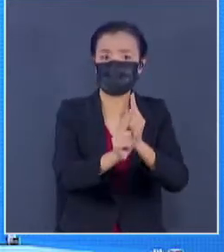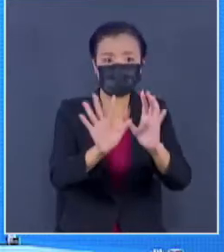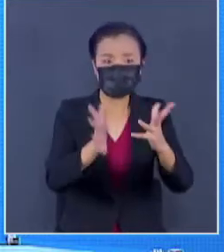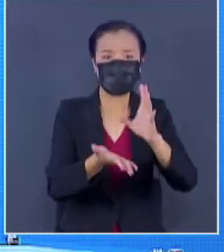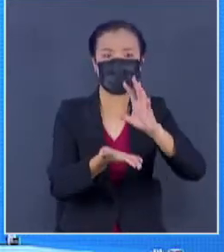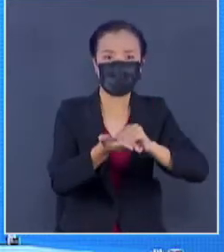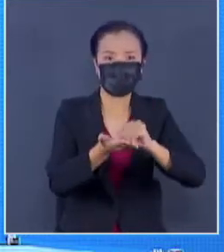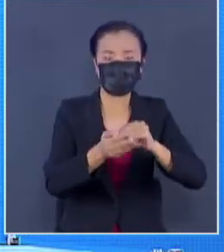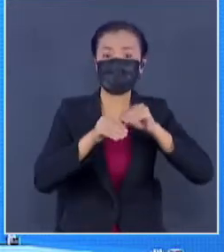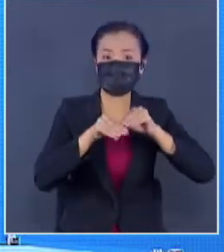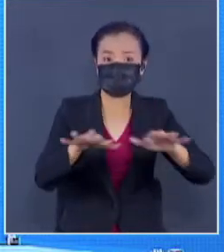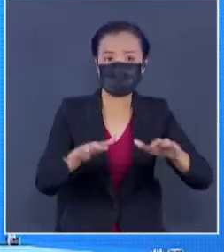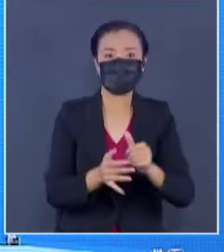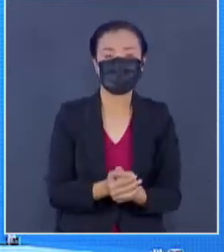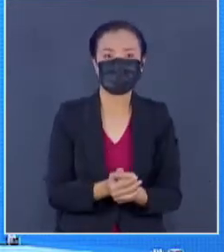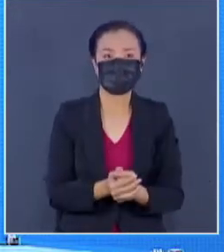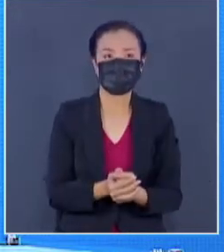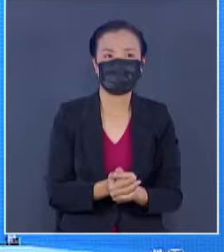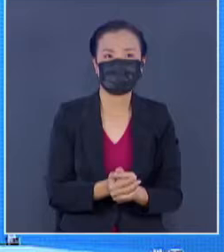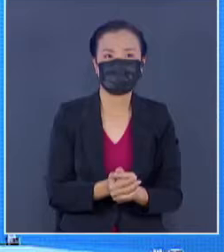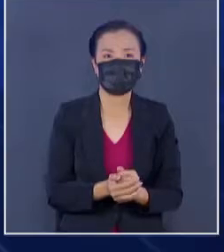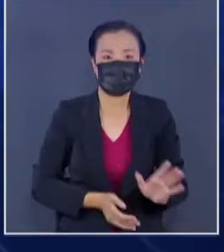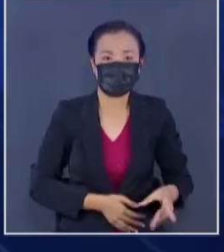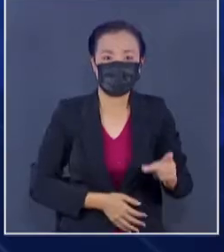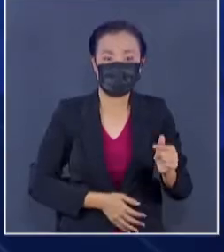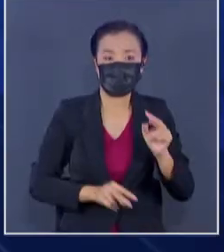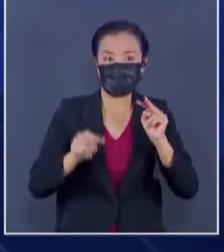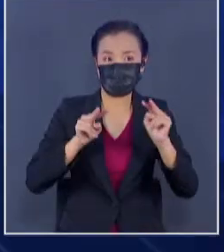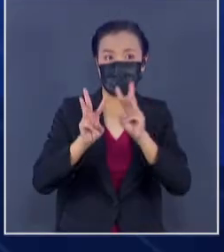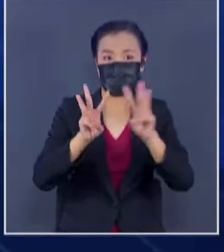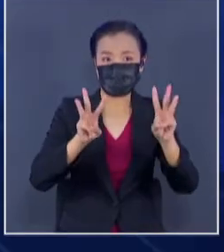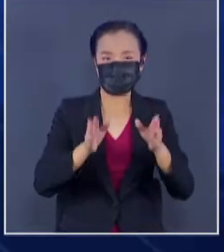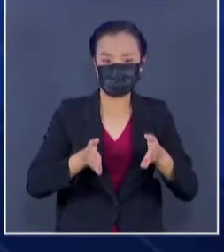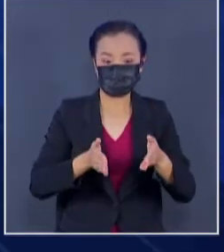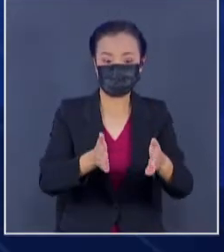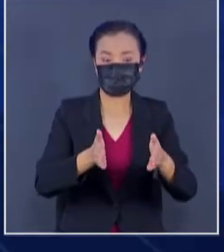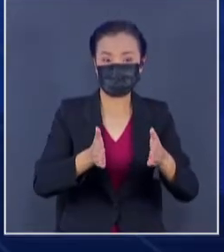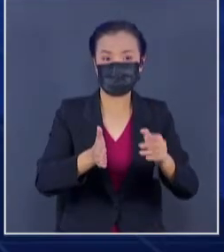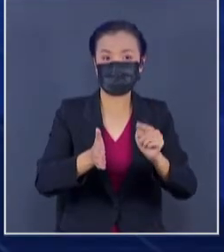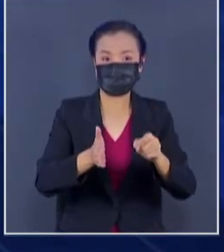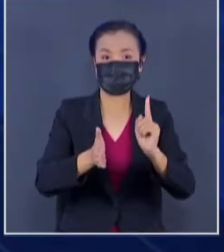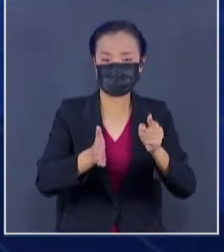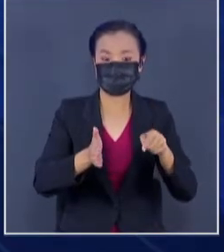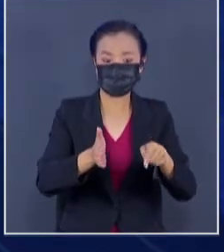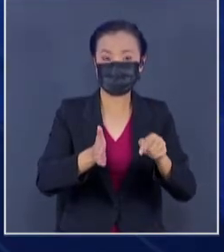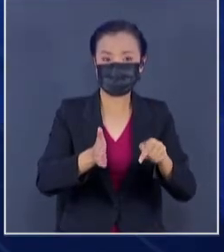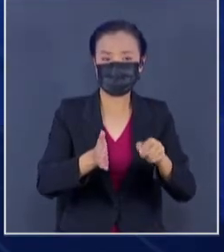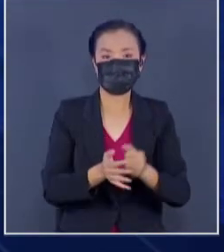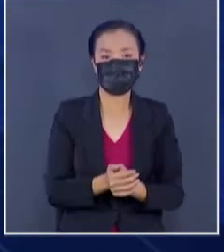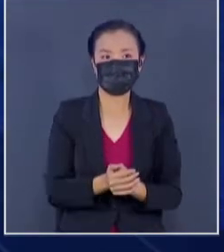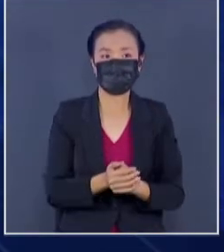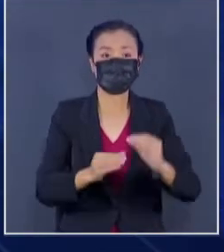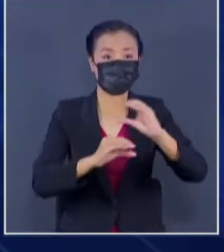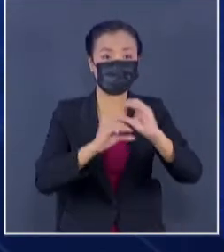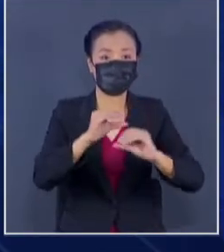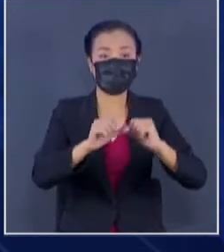นี้มีการเปิดเผยออกมาจากทางเพจปฏิบัติการหมาเฝ้าบ้านครับเป็นถนนเส้นนึงจริงๆถนนเส้นนี้เนี่ยจะต้องเป็นโคร